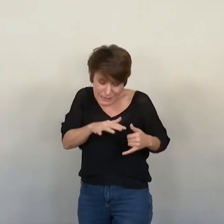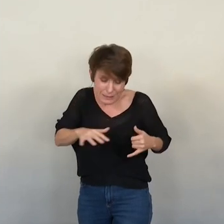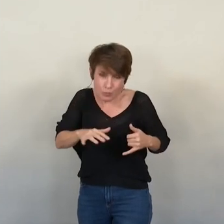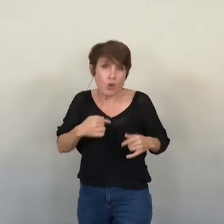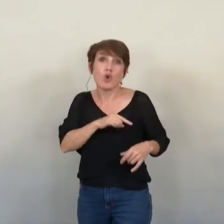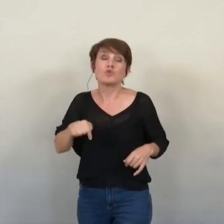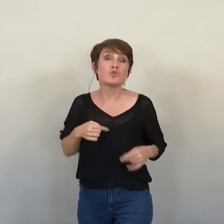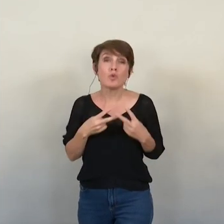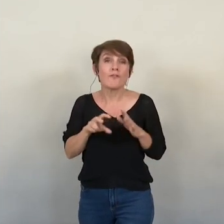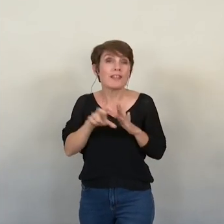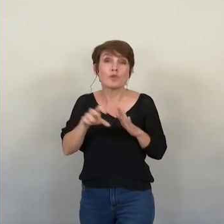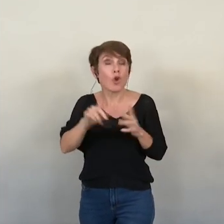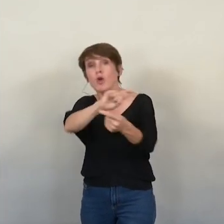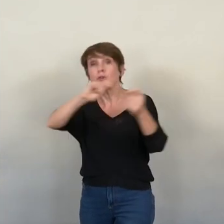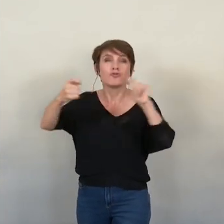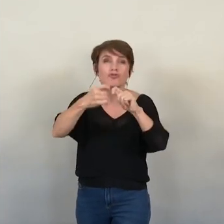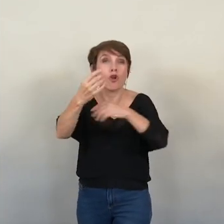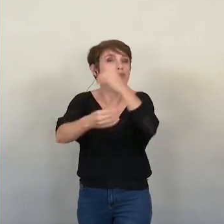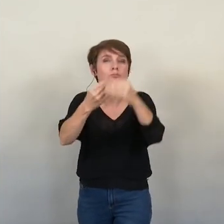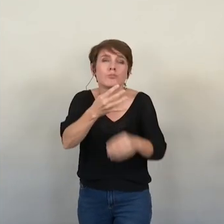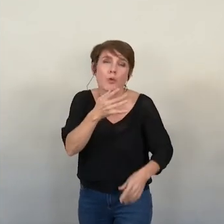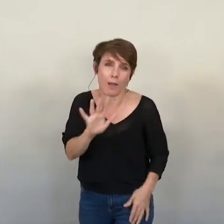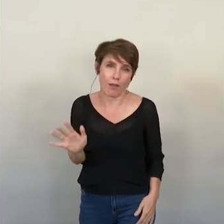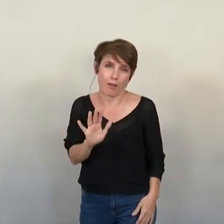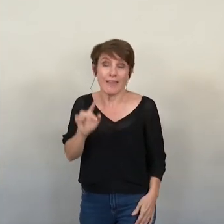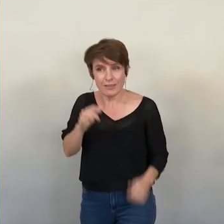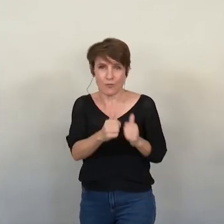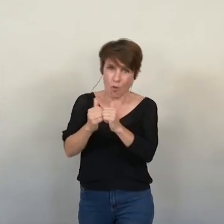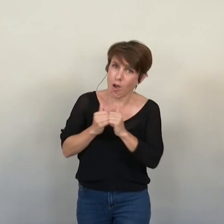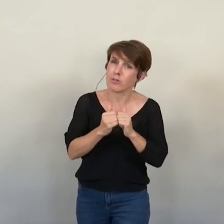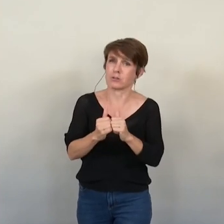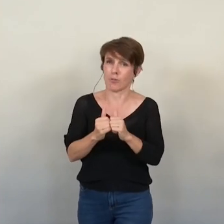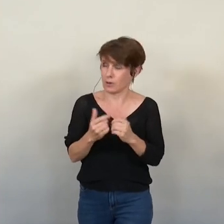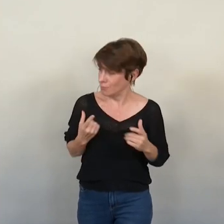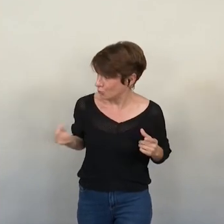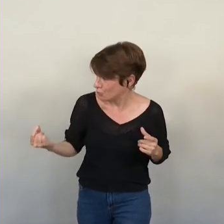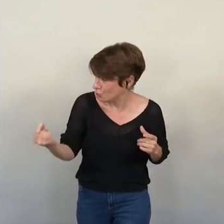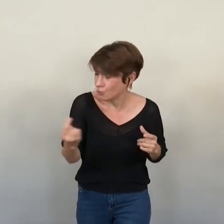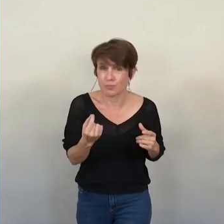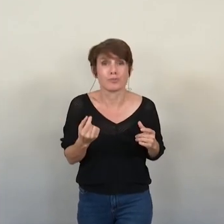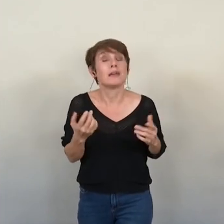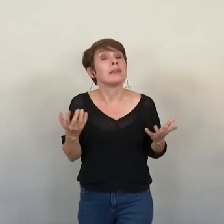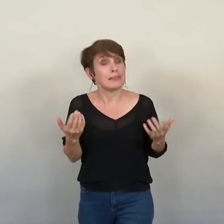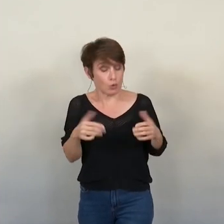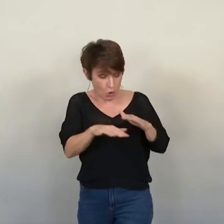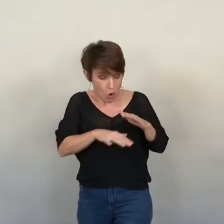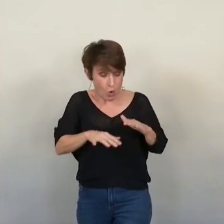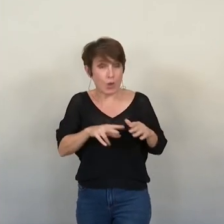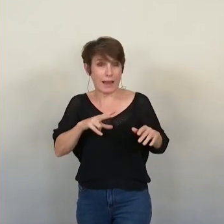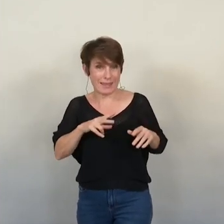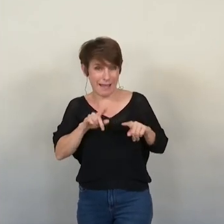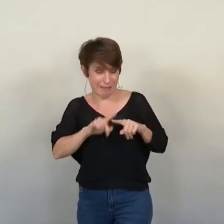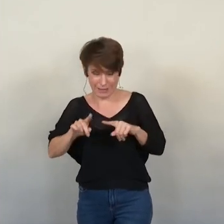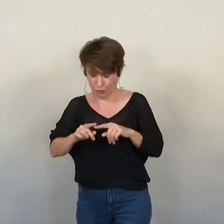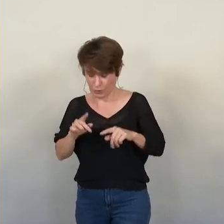bras de toute façon on pourra pas tout faire et on sera obligé de faire tous ensemble et on aura effectivement des contradictions à essayer de lever au niveau local qui n'ont pas été abordés par le collectif